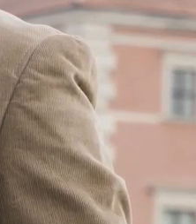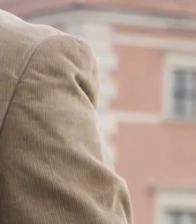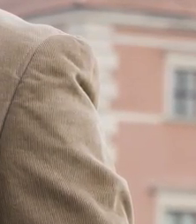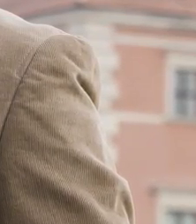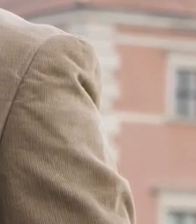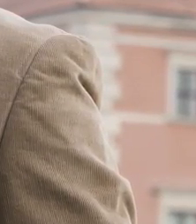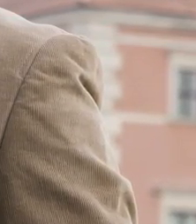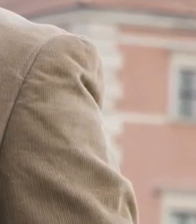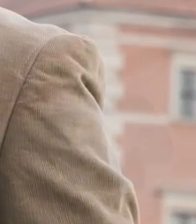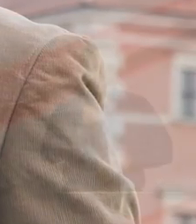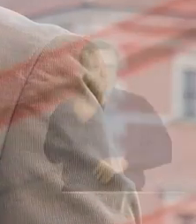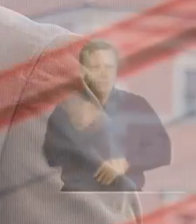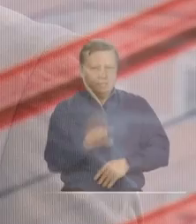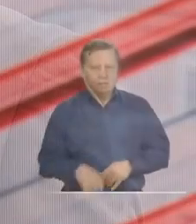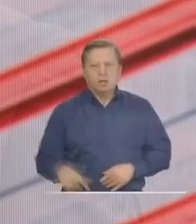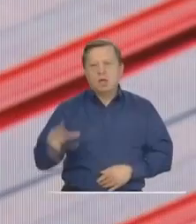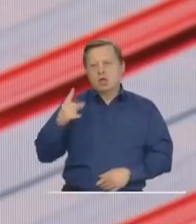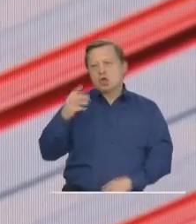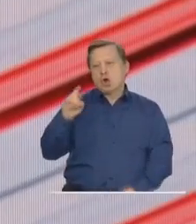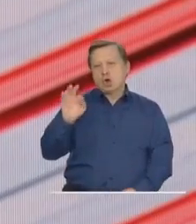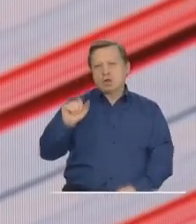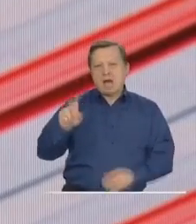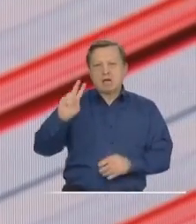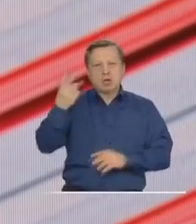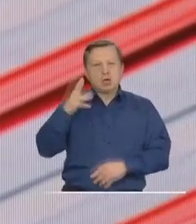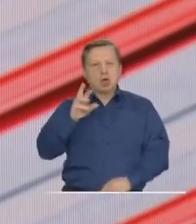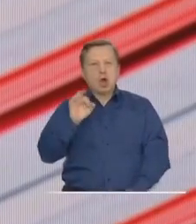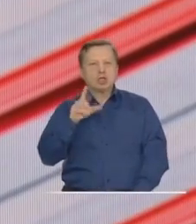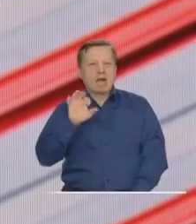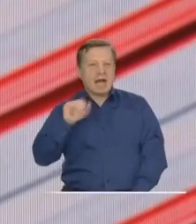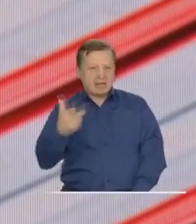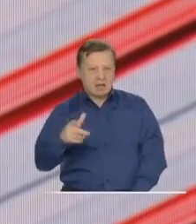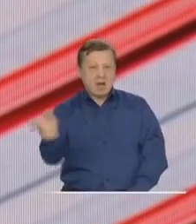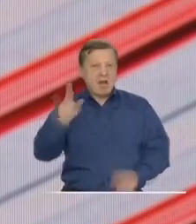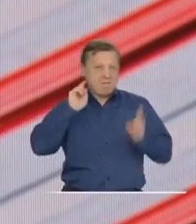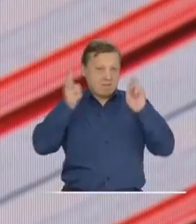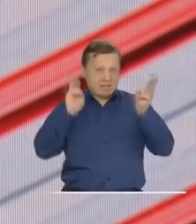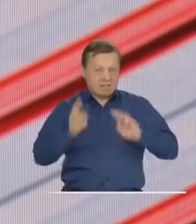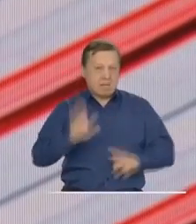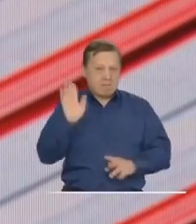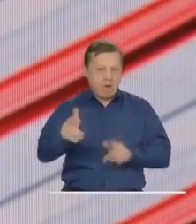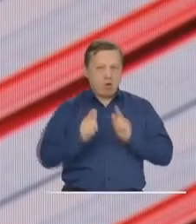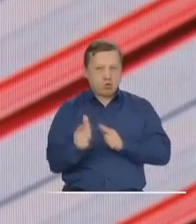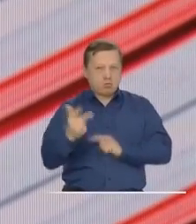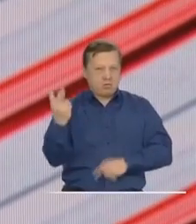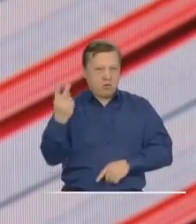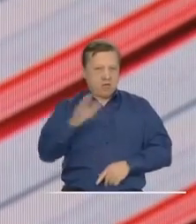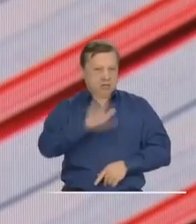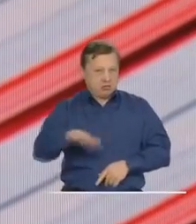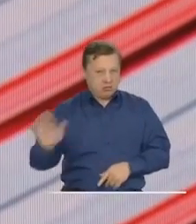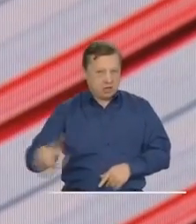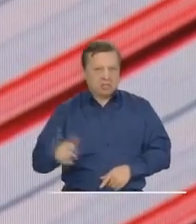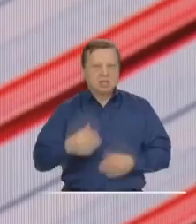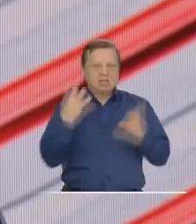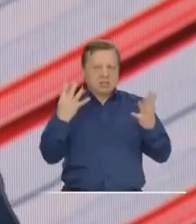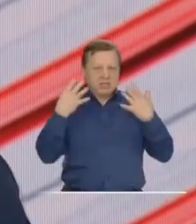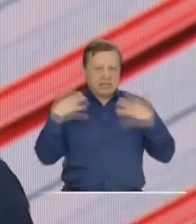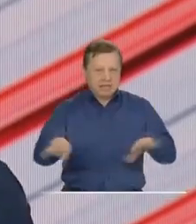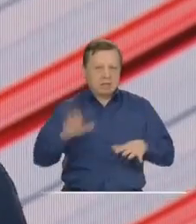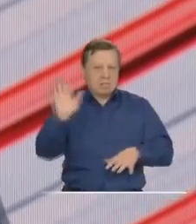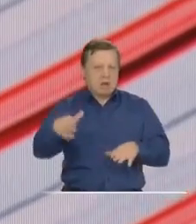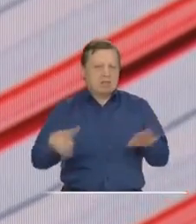tak naprawdę przez całą debatę opowiadał o braku pomocy dla przedsiębiorców w okresie obecnego kryzysu oraz w imieniu